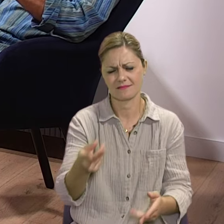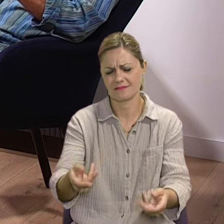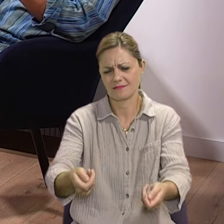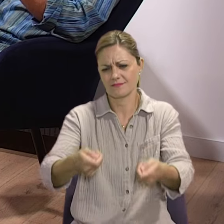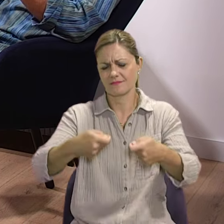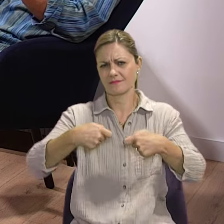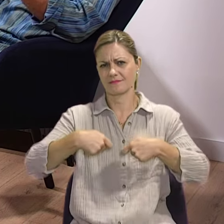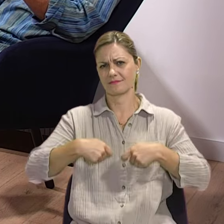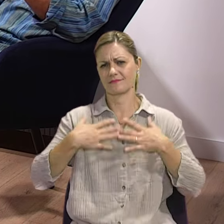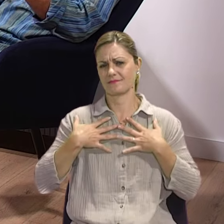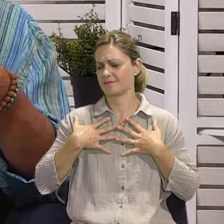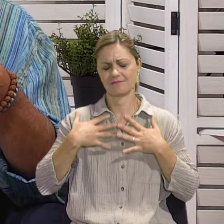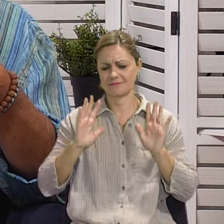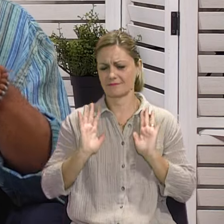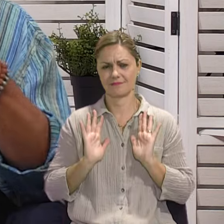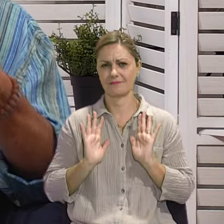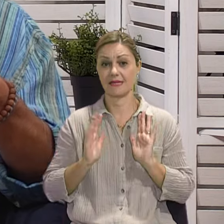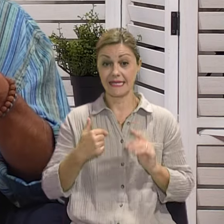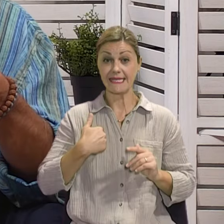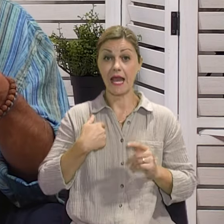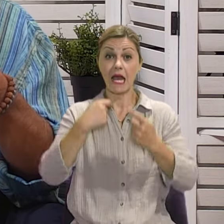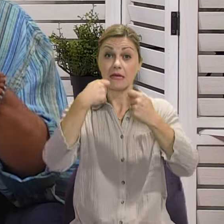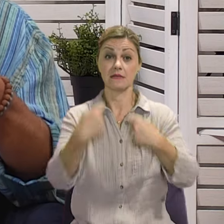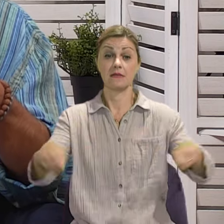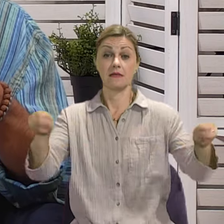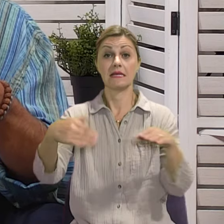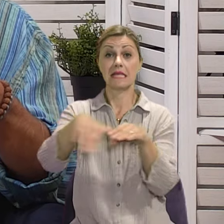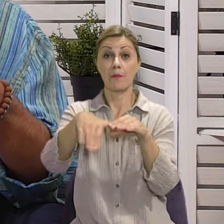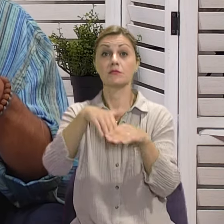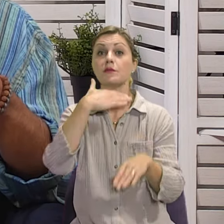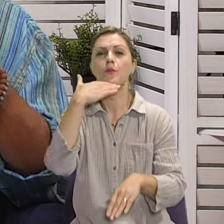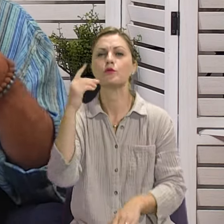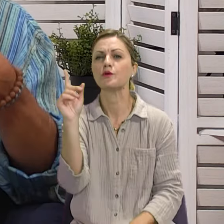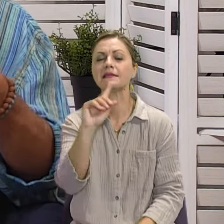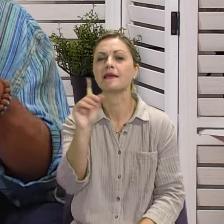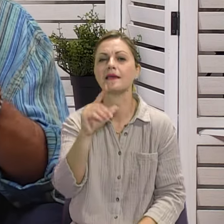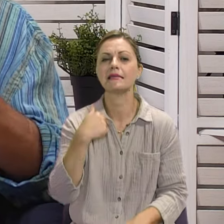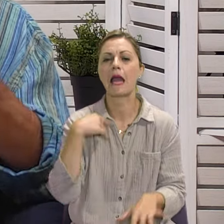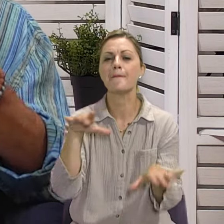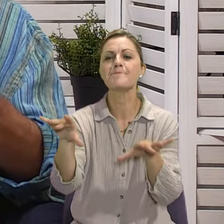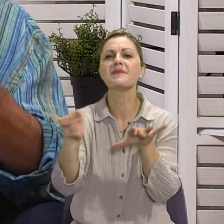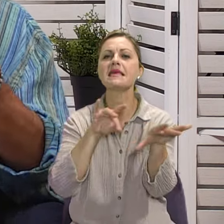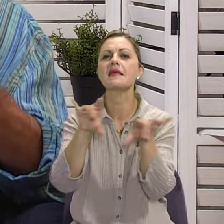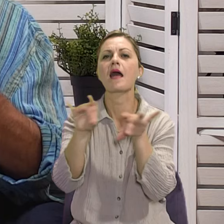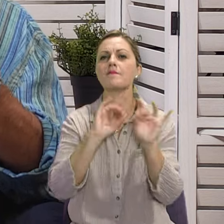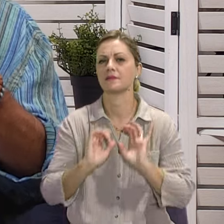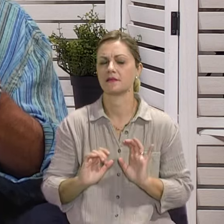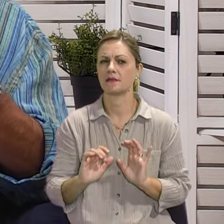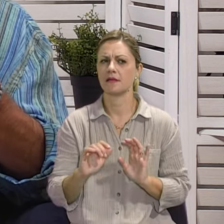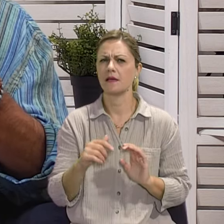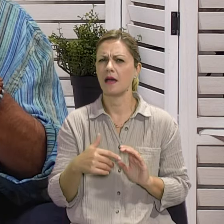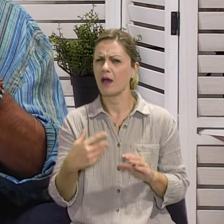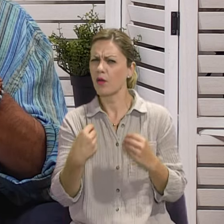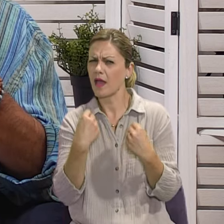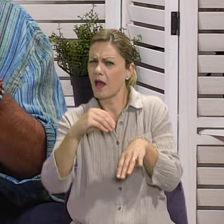dirigiram u zadnje vrijeme puno i hvala Bogu. I nisam kotačić toga